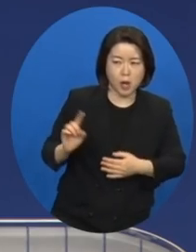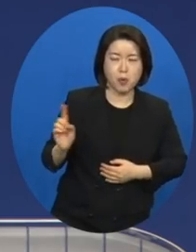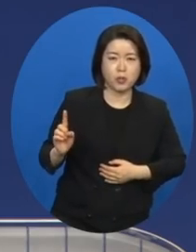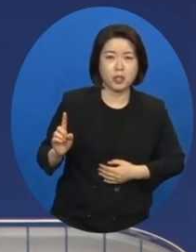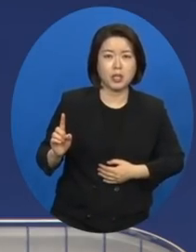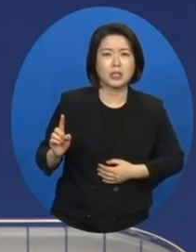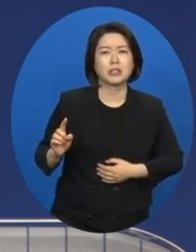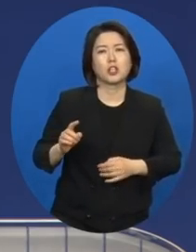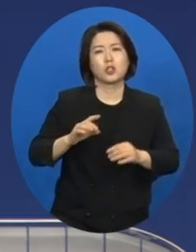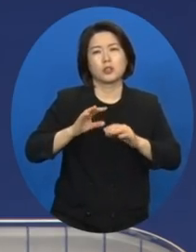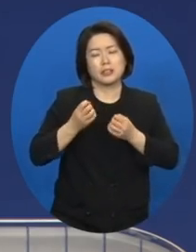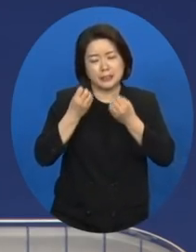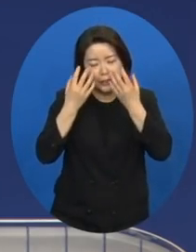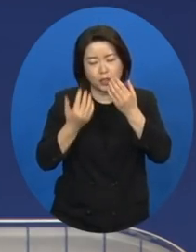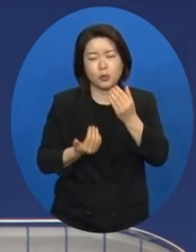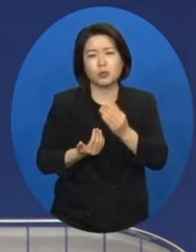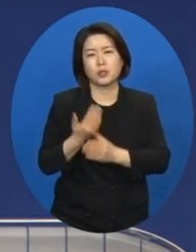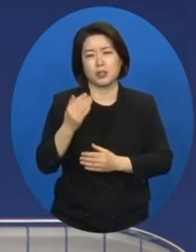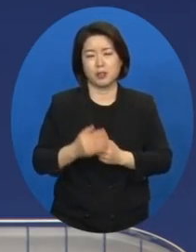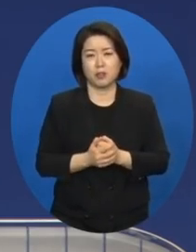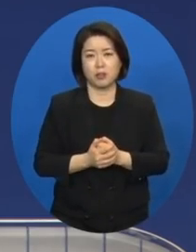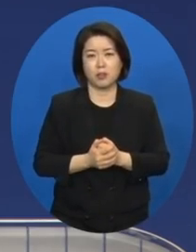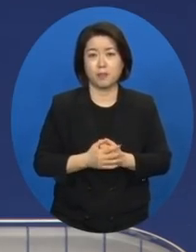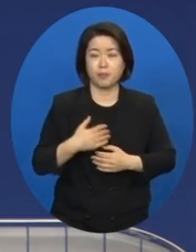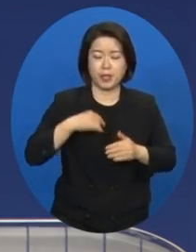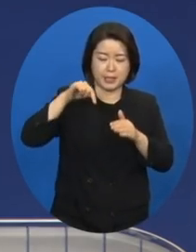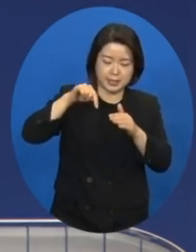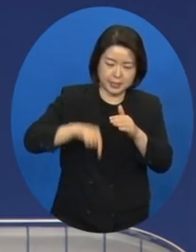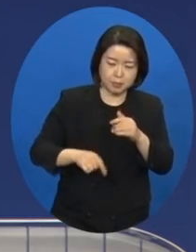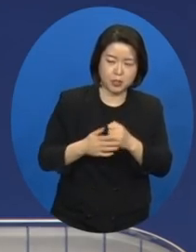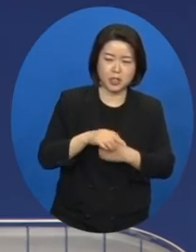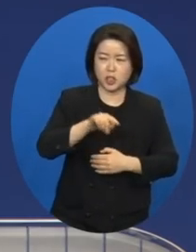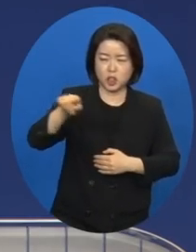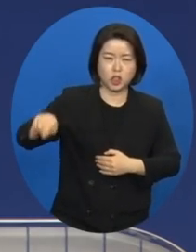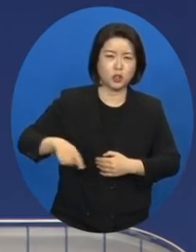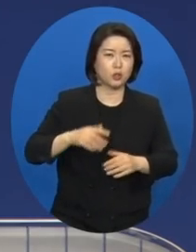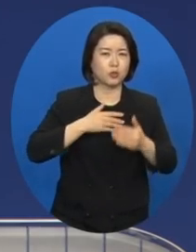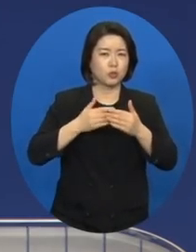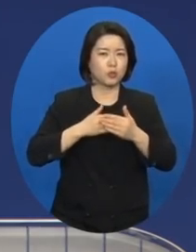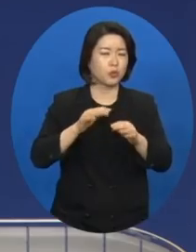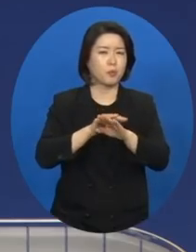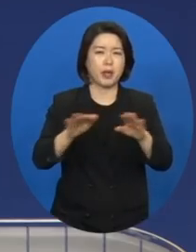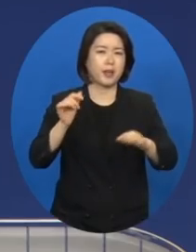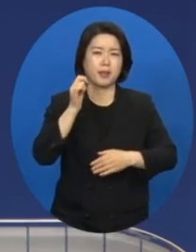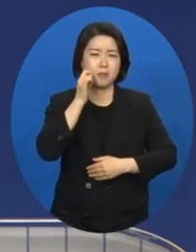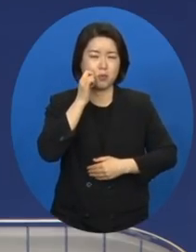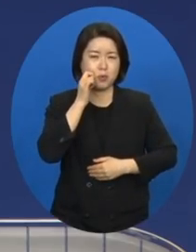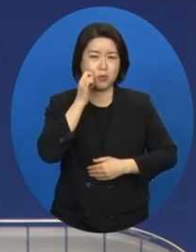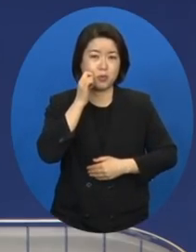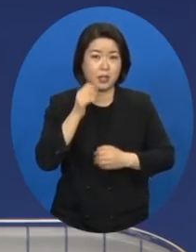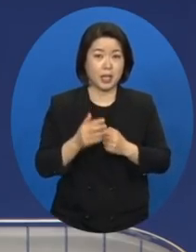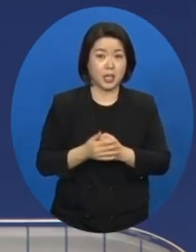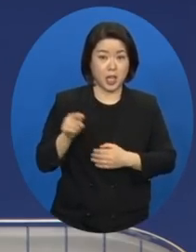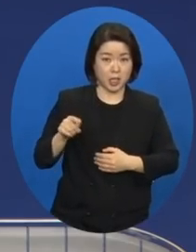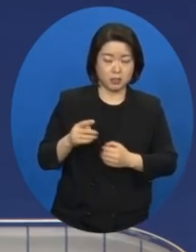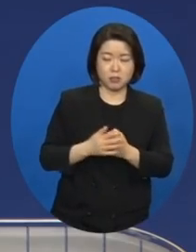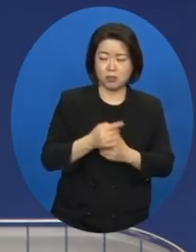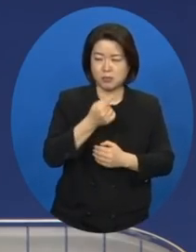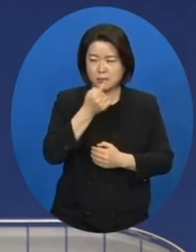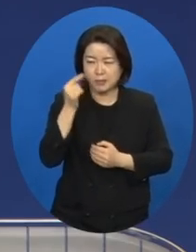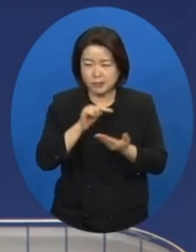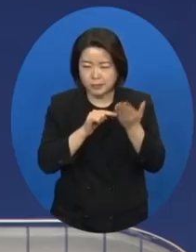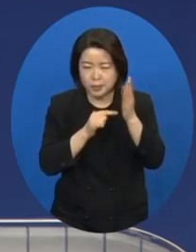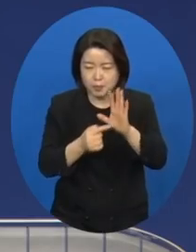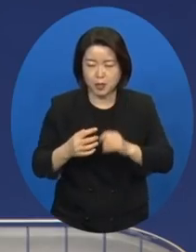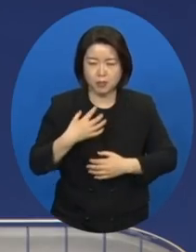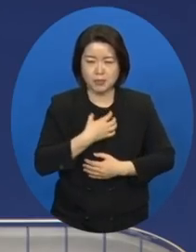곳에서는 그것이 이 두려움을 해결할 수 없다라는 것을 여러분 아시지 않습니까? 그런데 우리가 그것을 직면하면 괴로우니까 우리는 계속